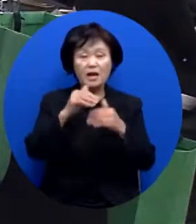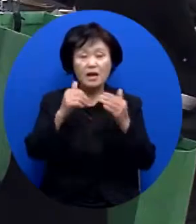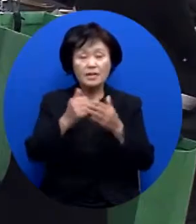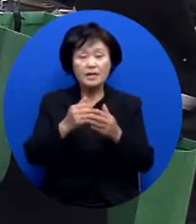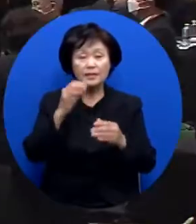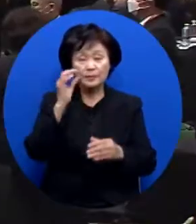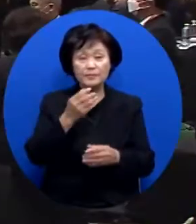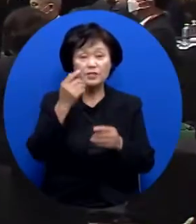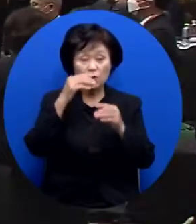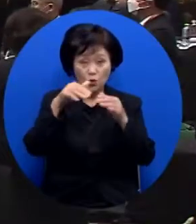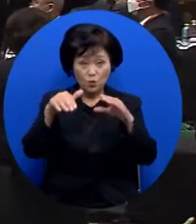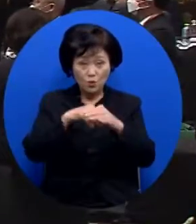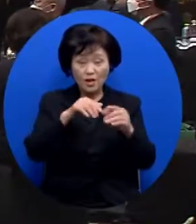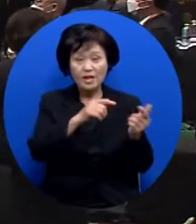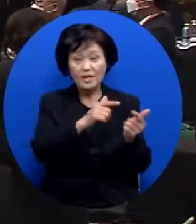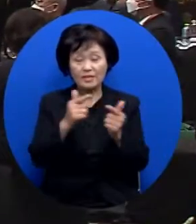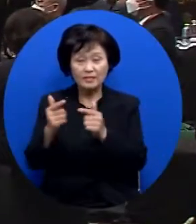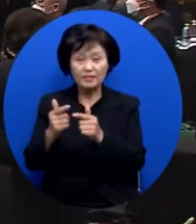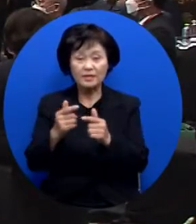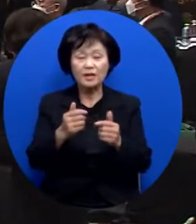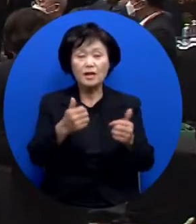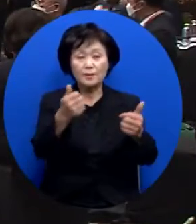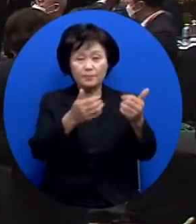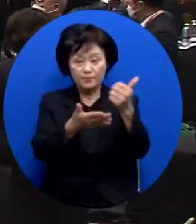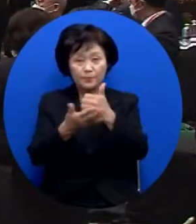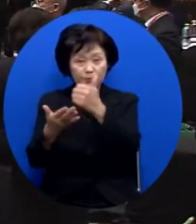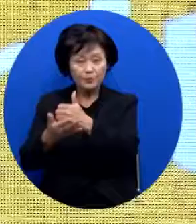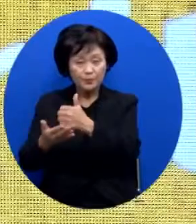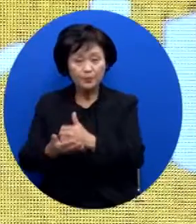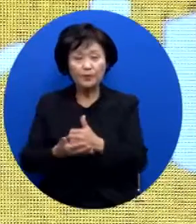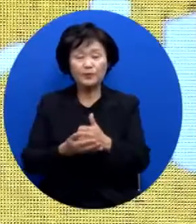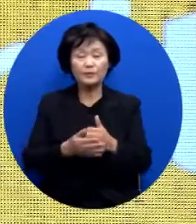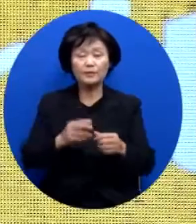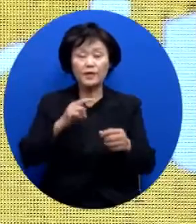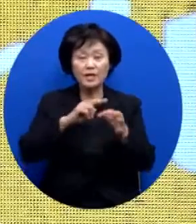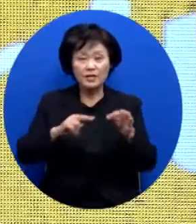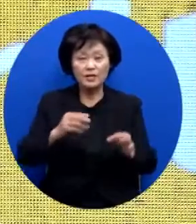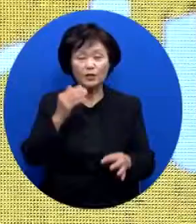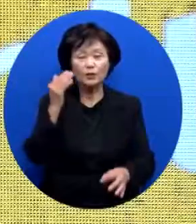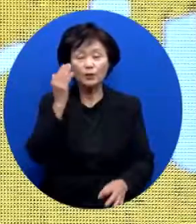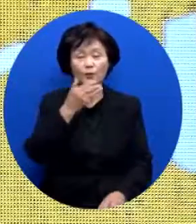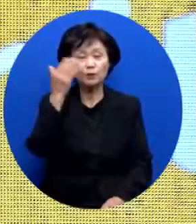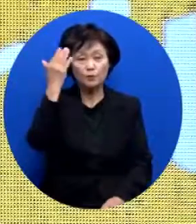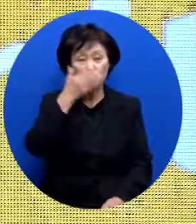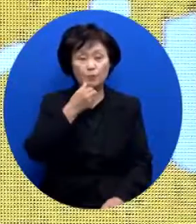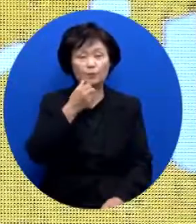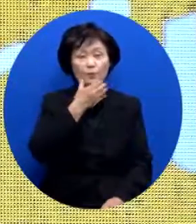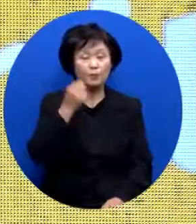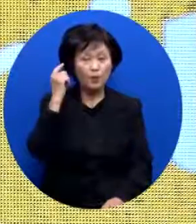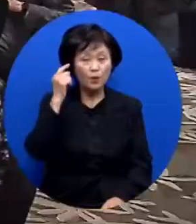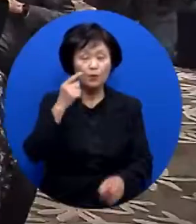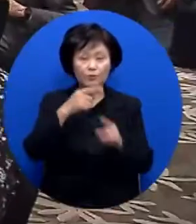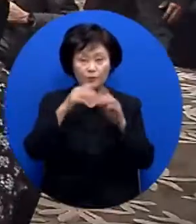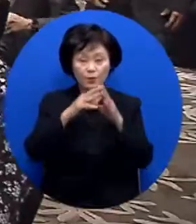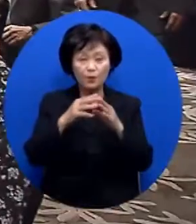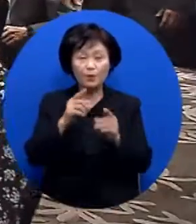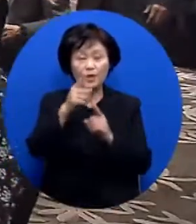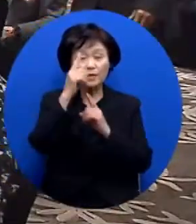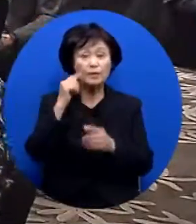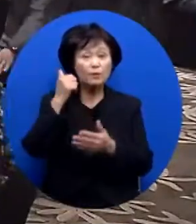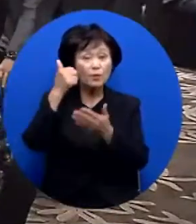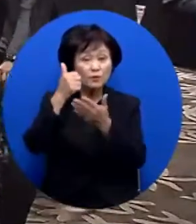오순절 대패를 축하하는 각계 인사가 참석했습니다 여의도순복음교회 이영훈 목사는 이번 세계 오순절